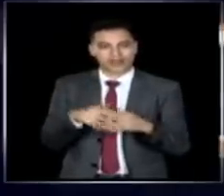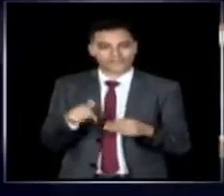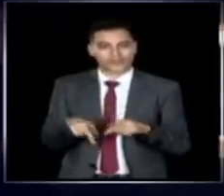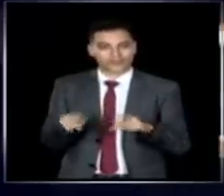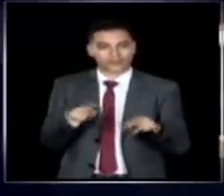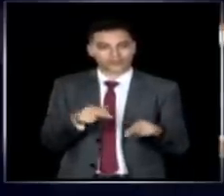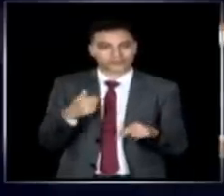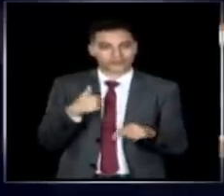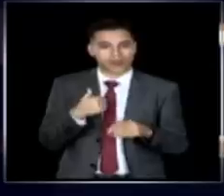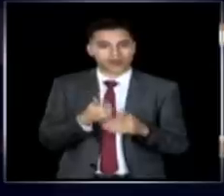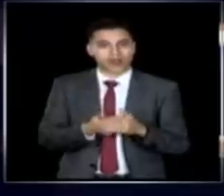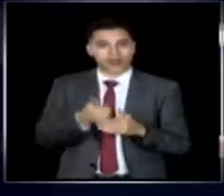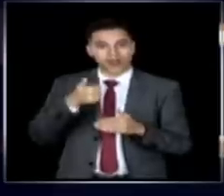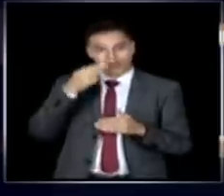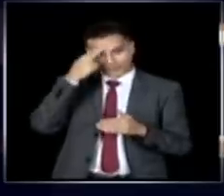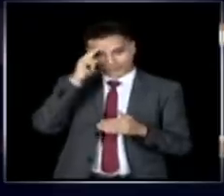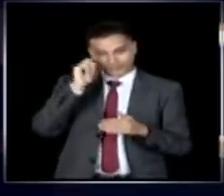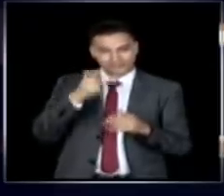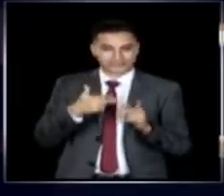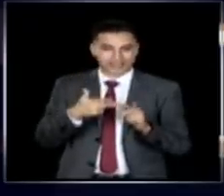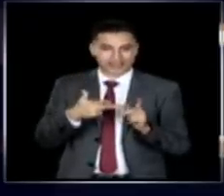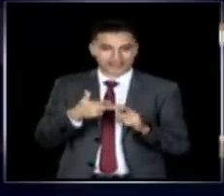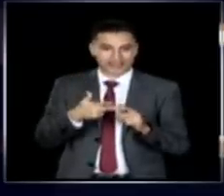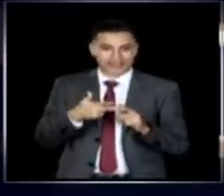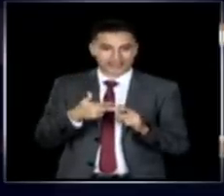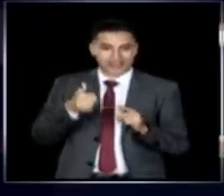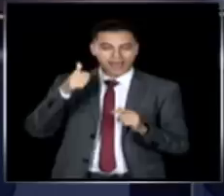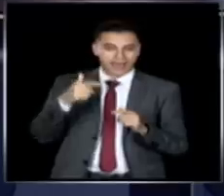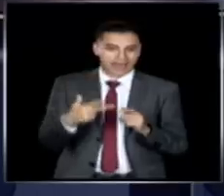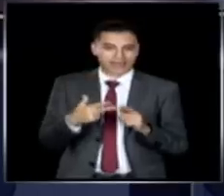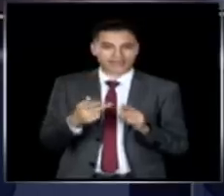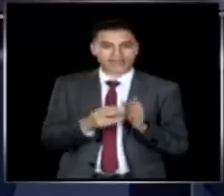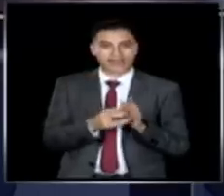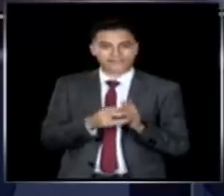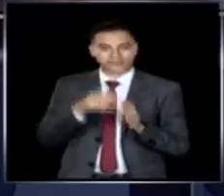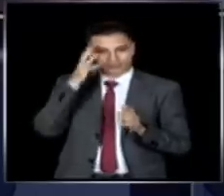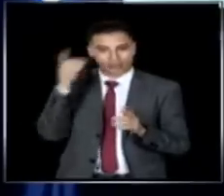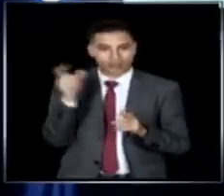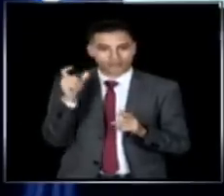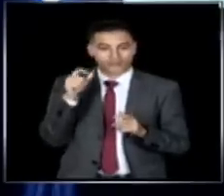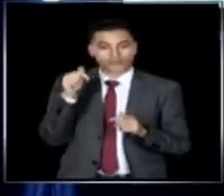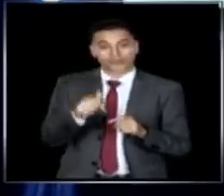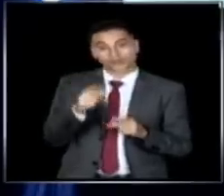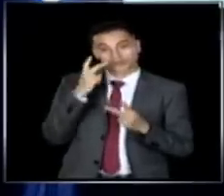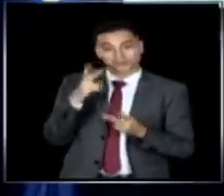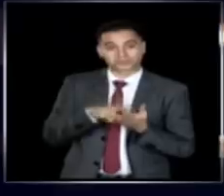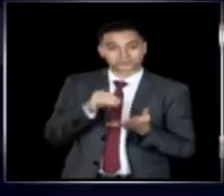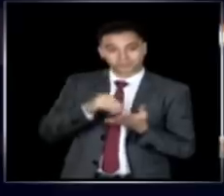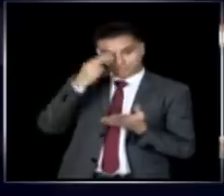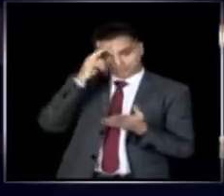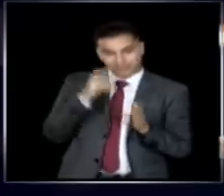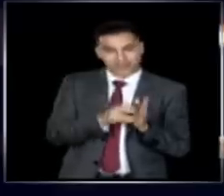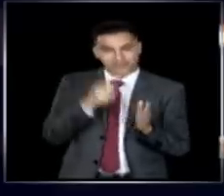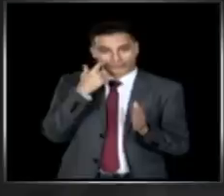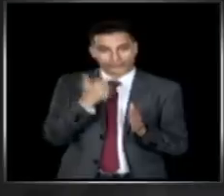على رأس المجموعة الثالثة. حسن عروس، مين اللي هبتدي الأول؟ عين شمس، يتفضل. تمام. وأول فقرة يا